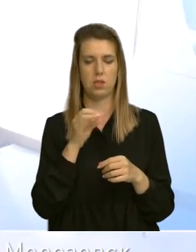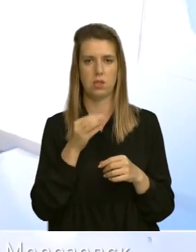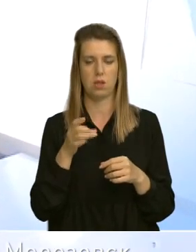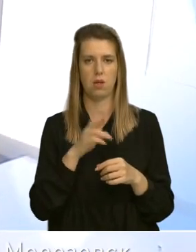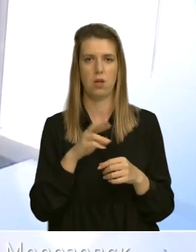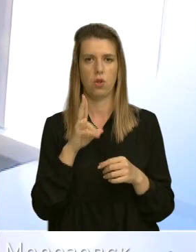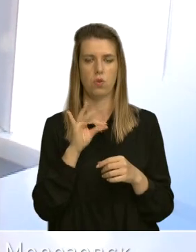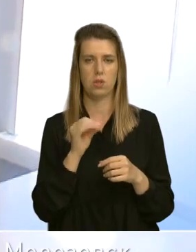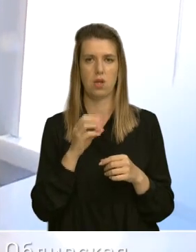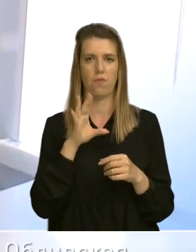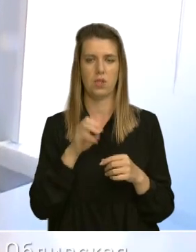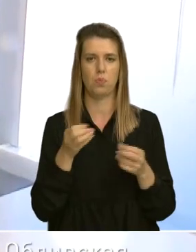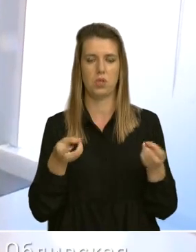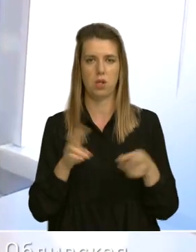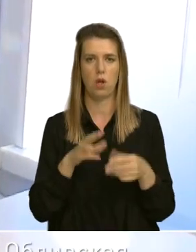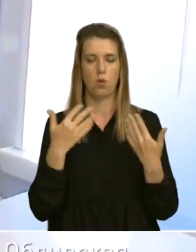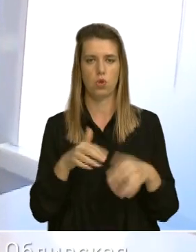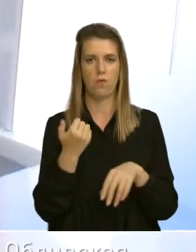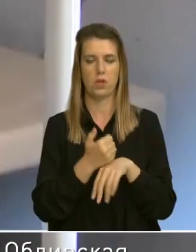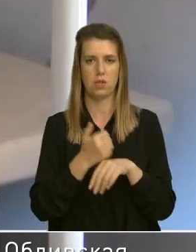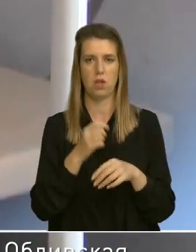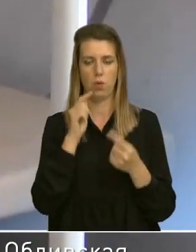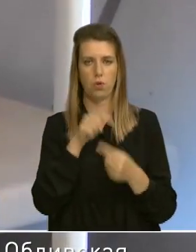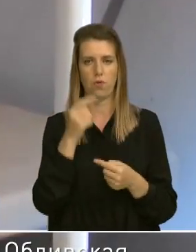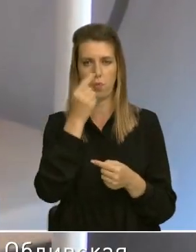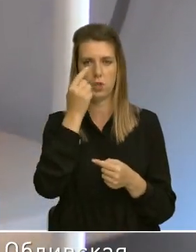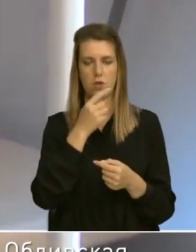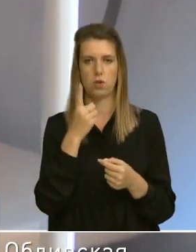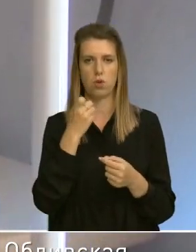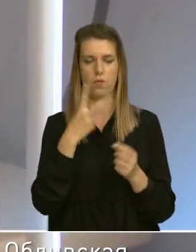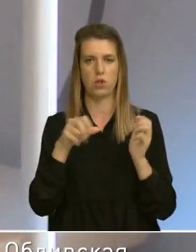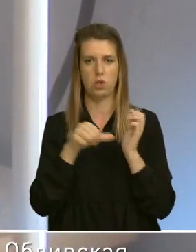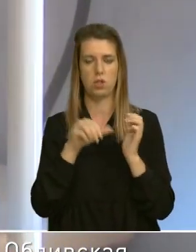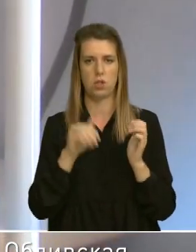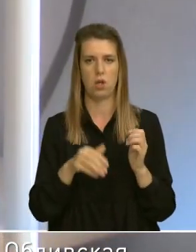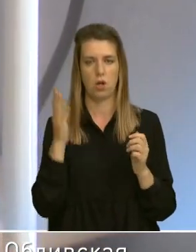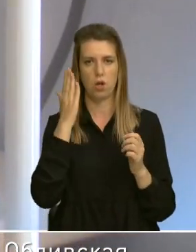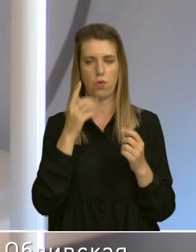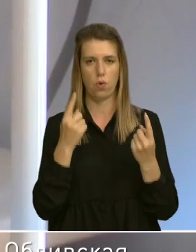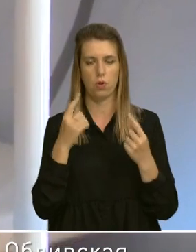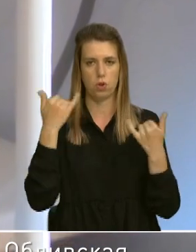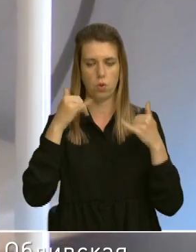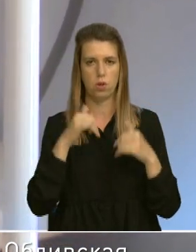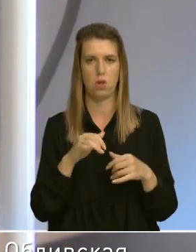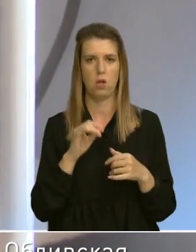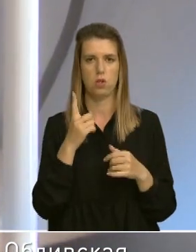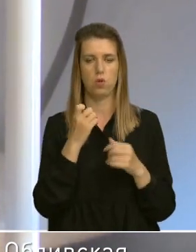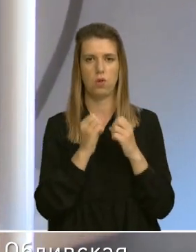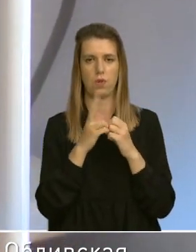оболочку донские ведь специалисты уже вакцинировали я против бешенства 126 тысяч голов крупного рогатого скота